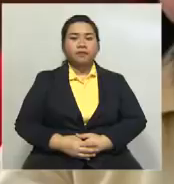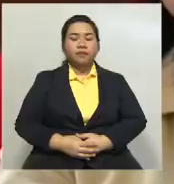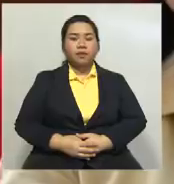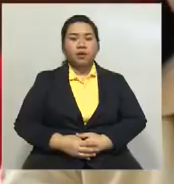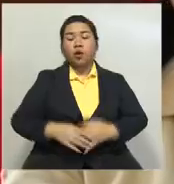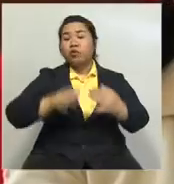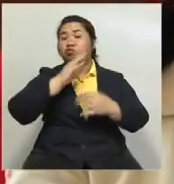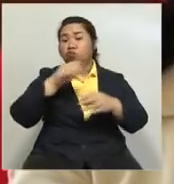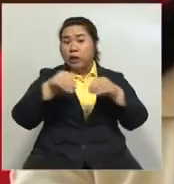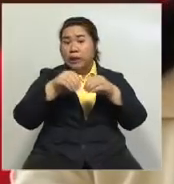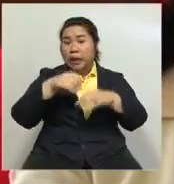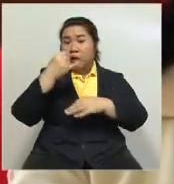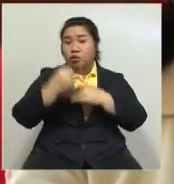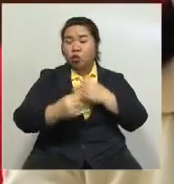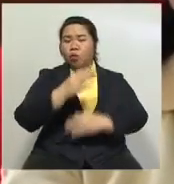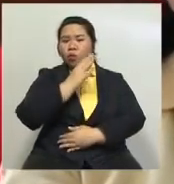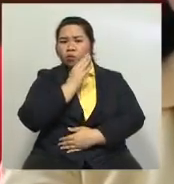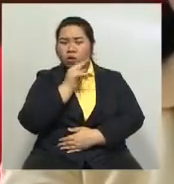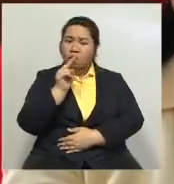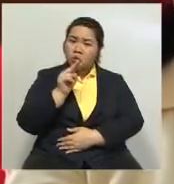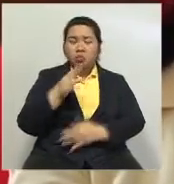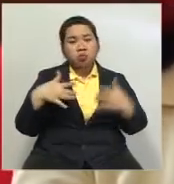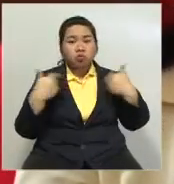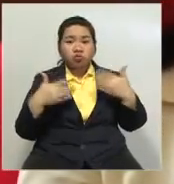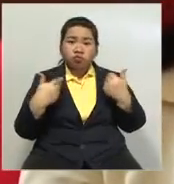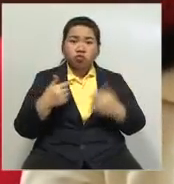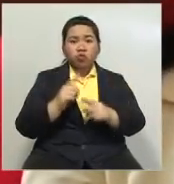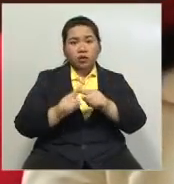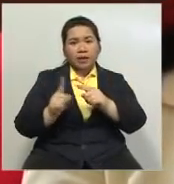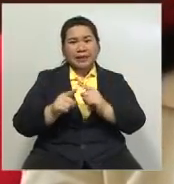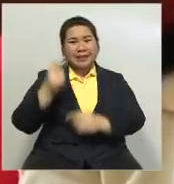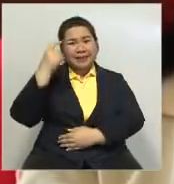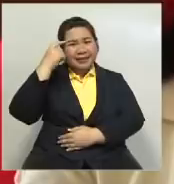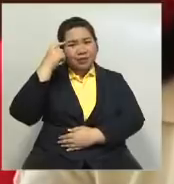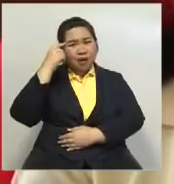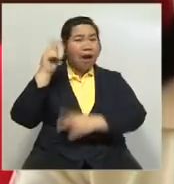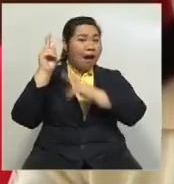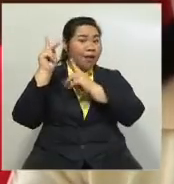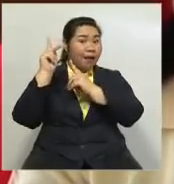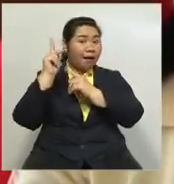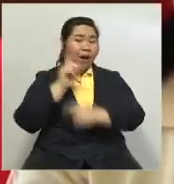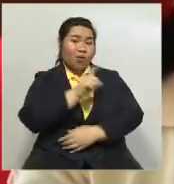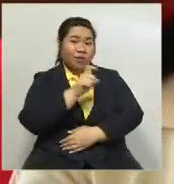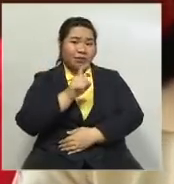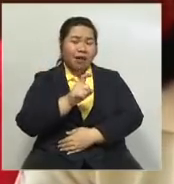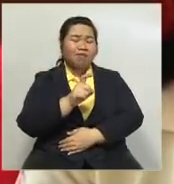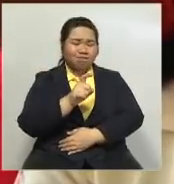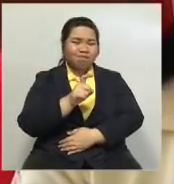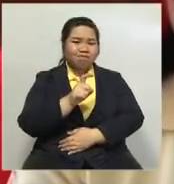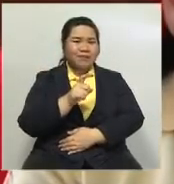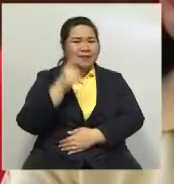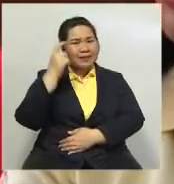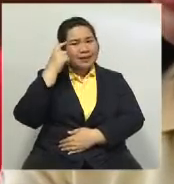ท้ายๆถ้าบรรยากาศดูดีดูลงตัวเชื่อมั่นว่าพิธีกรท่านคงสามารถที่